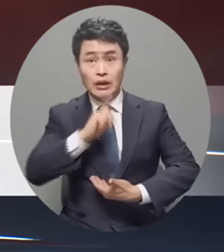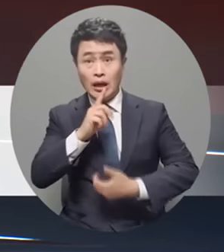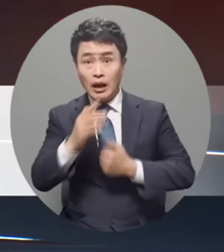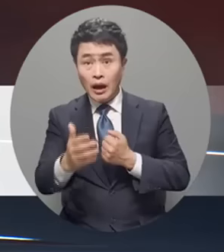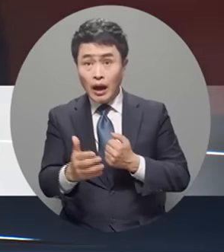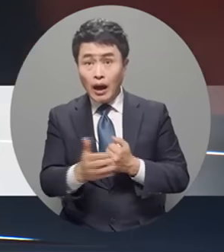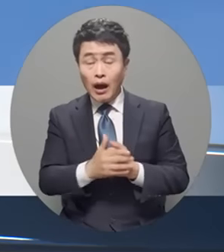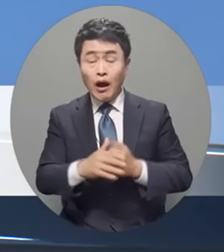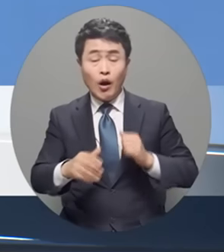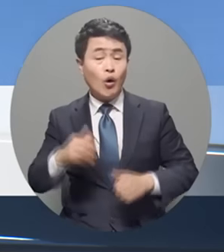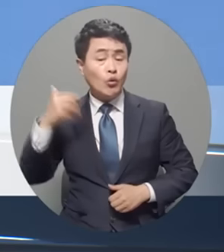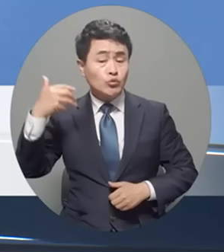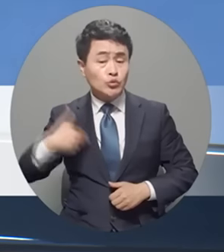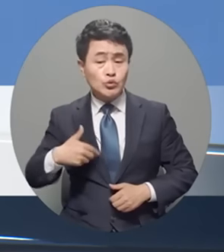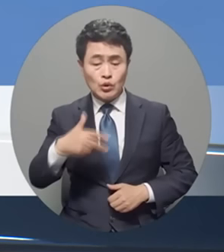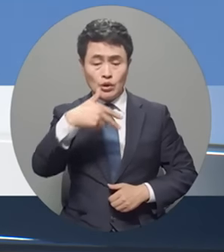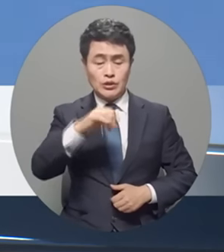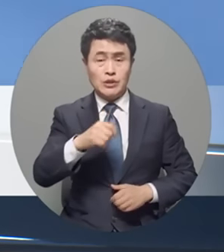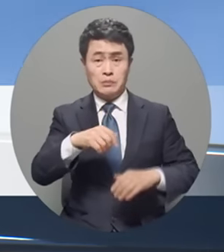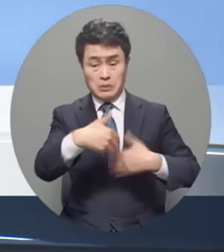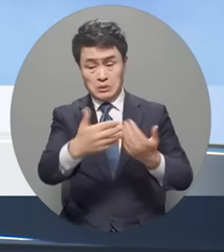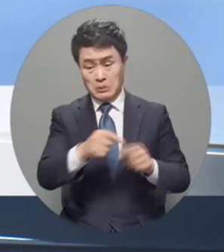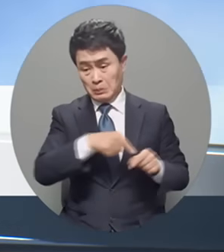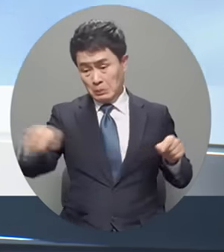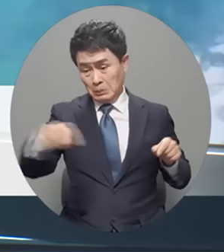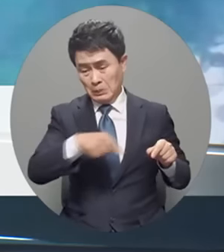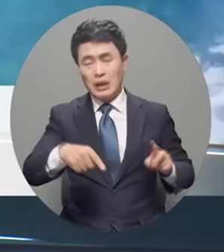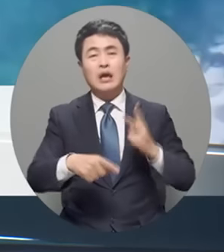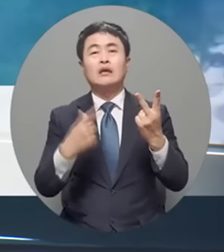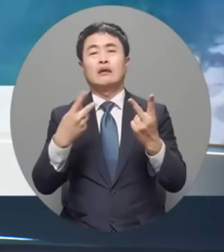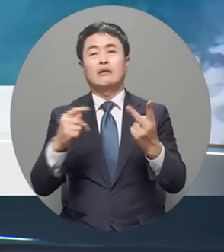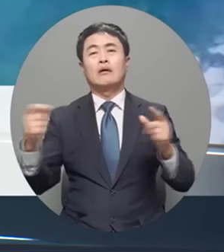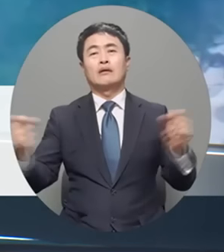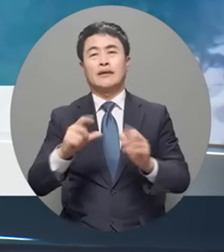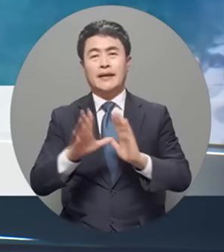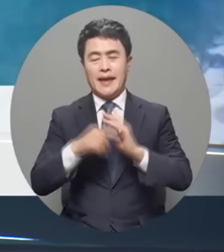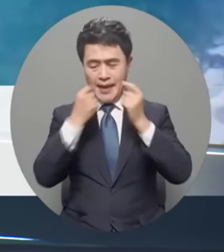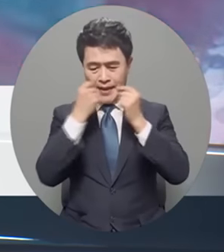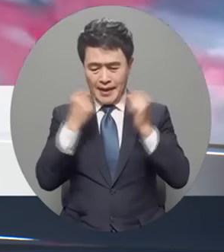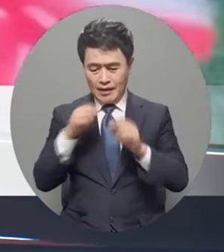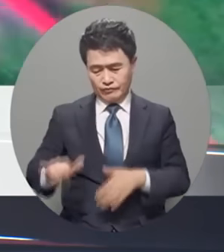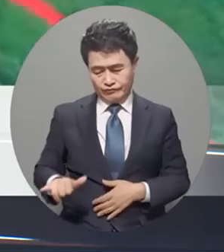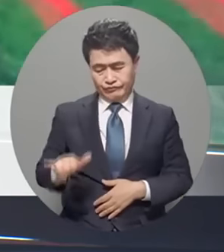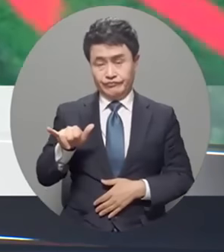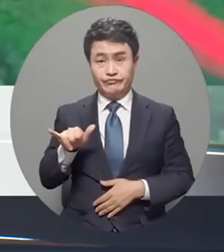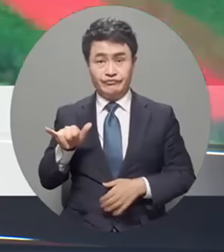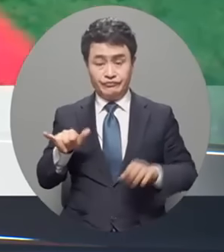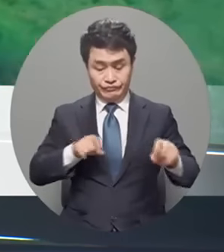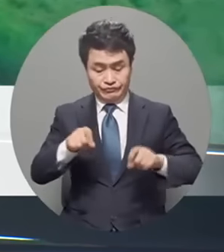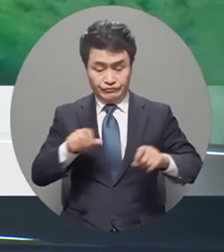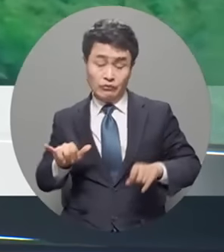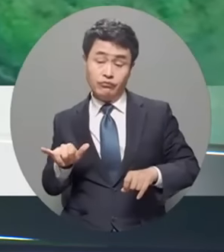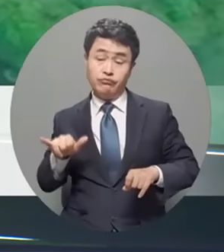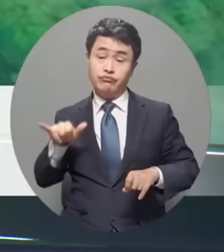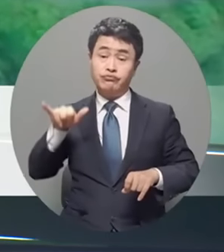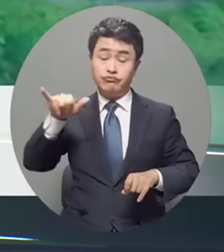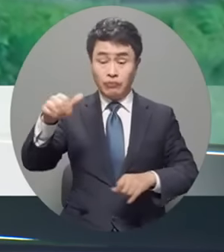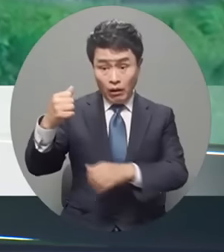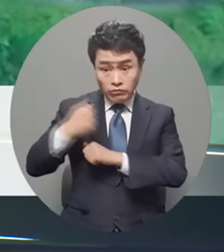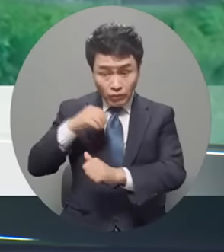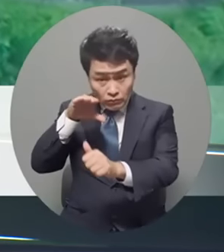본토 거리와 진문섬이 2km 정도 거리로 가깝다 보니 개인이 무인기를 날려 군 시설까지 촬영하는 등